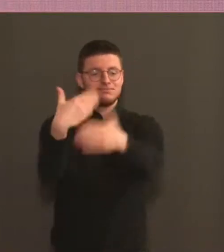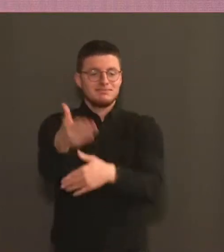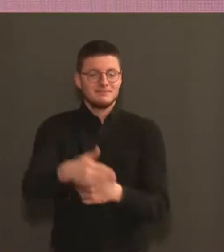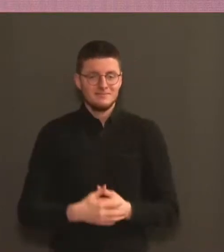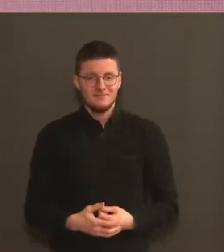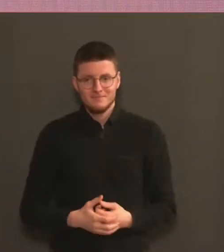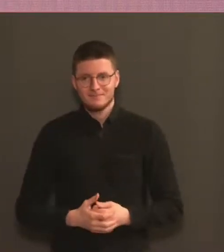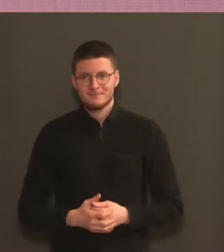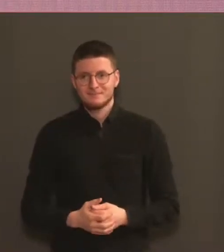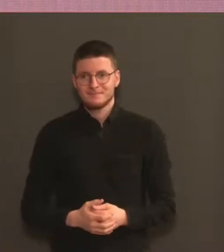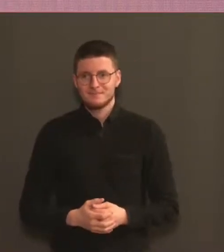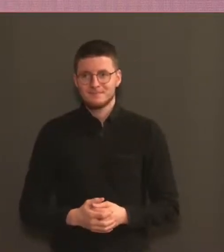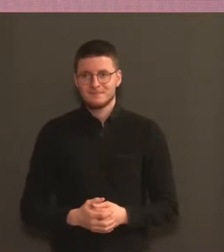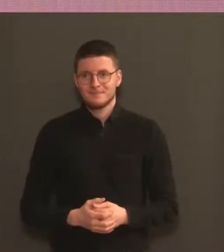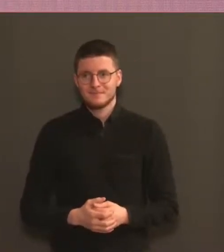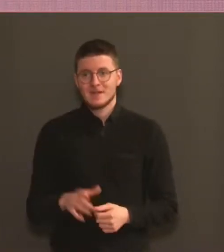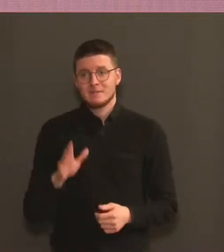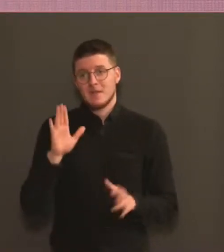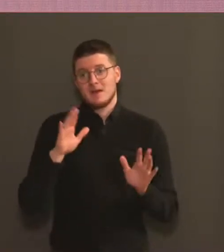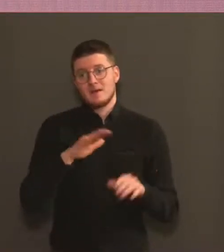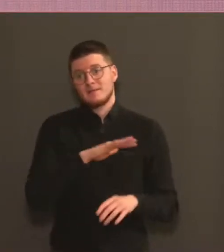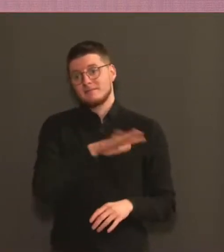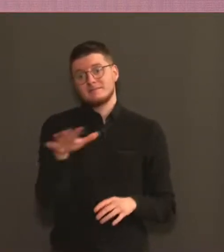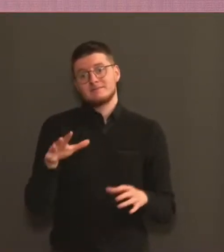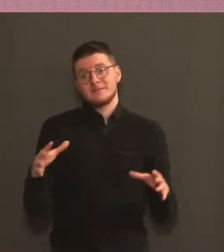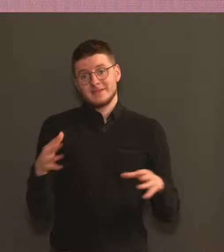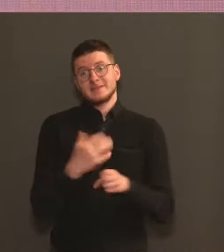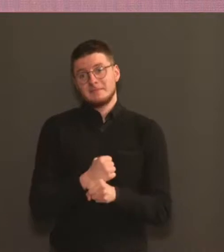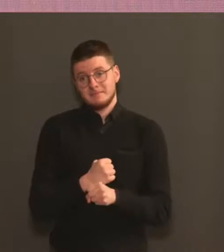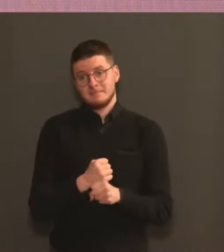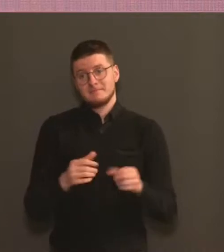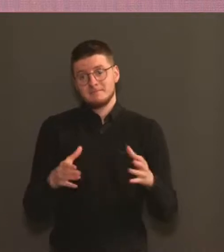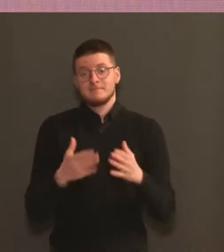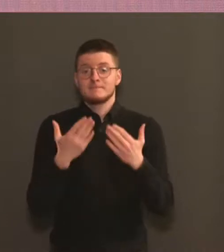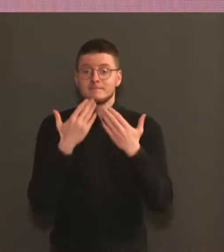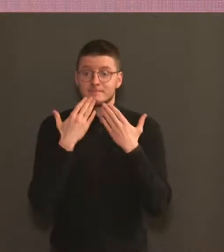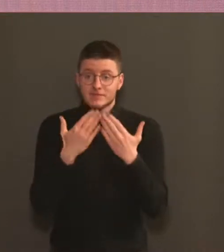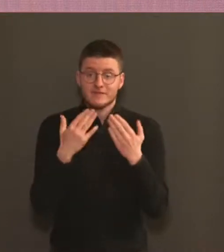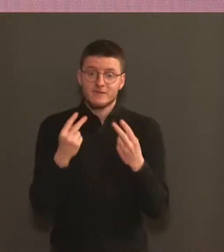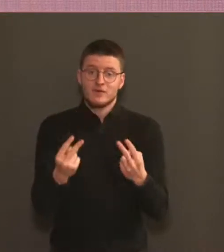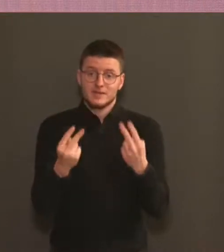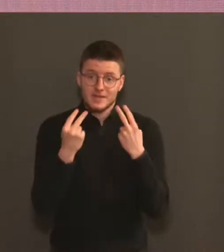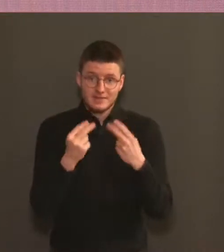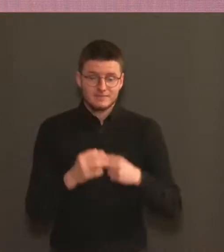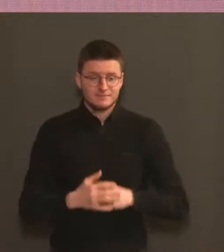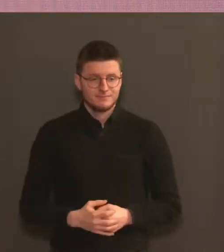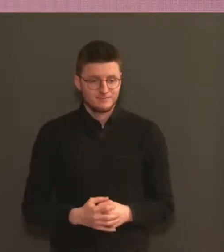Maar allemaal samen. Dank u voor uw aandacht.